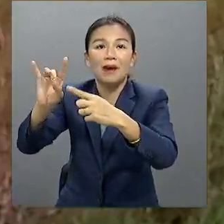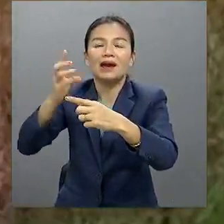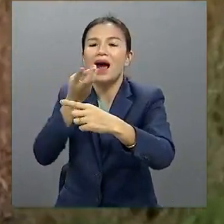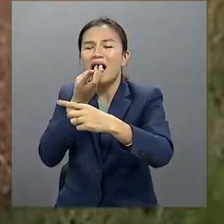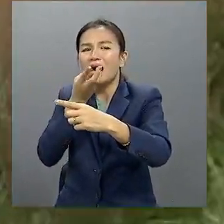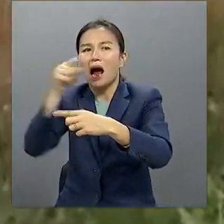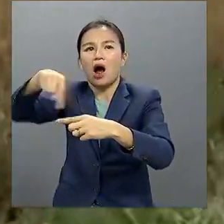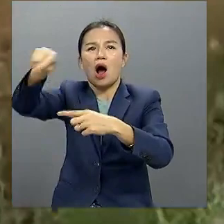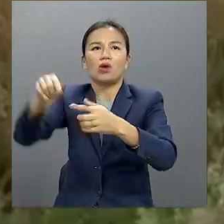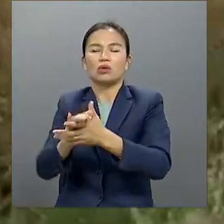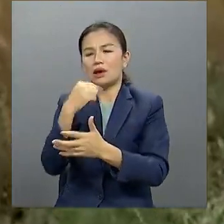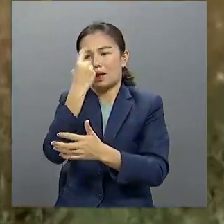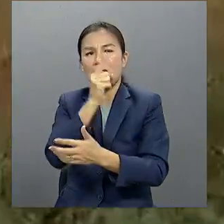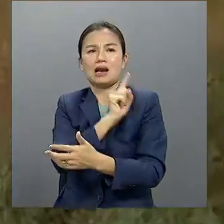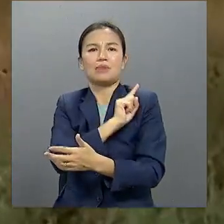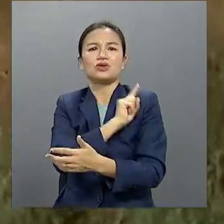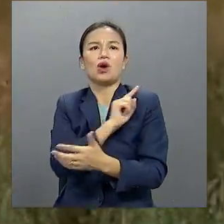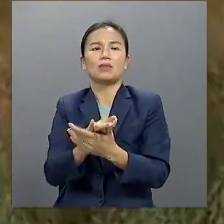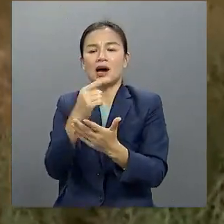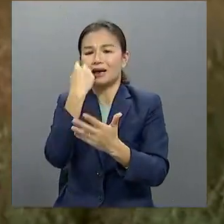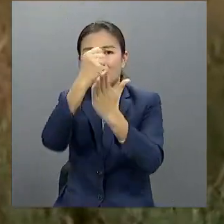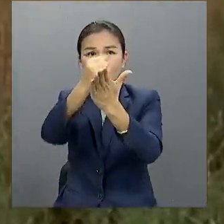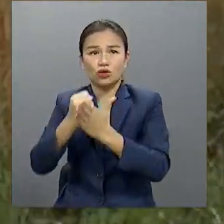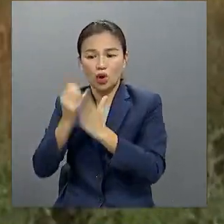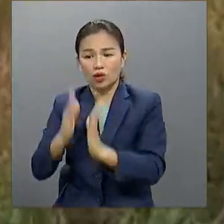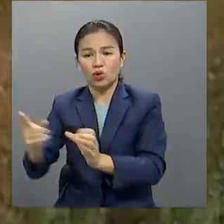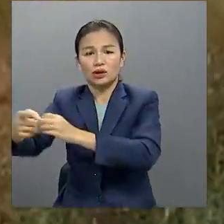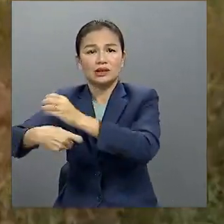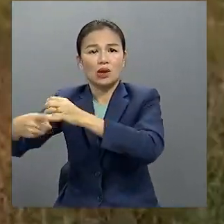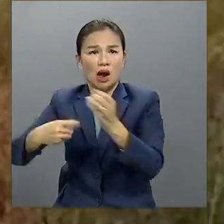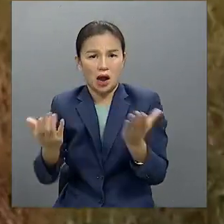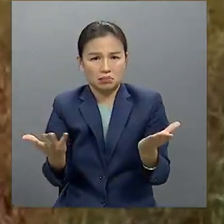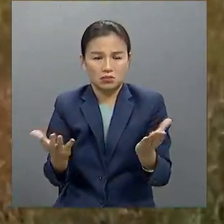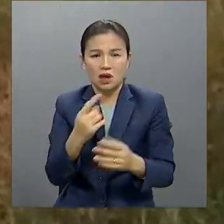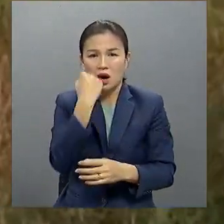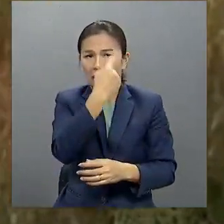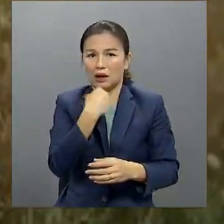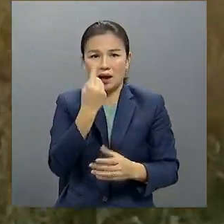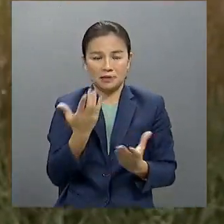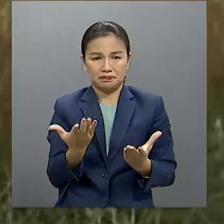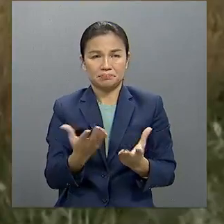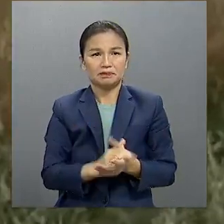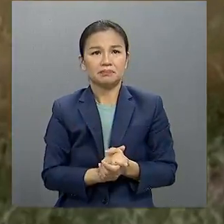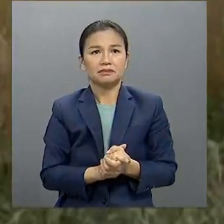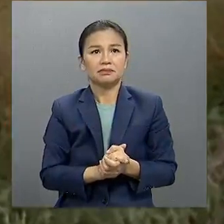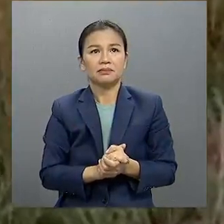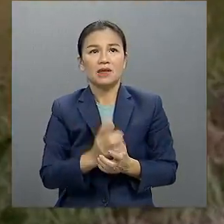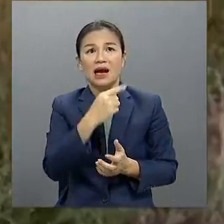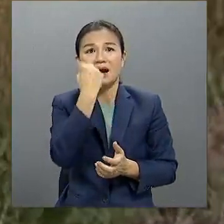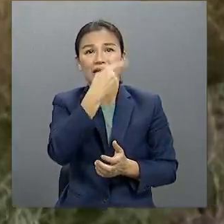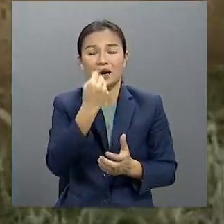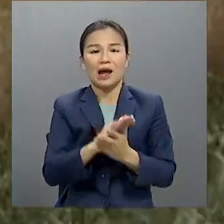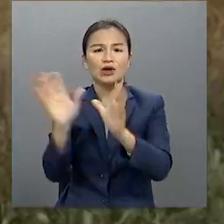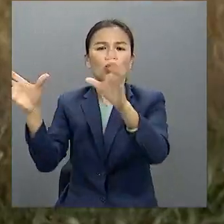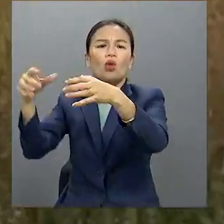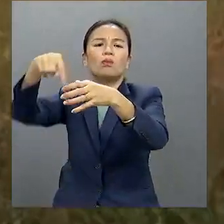รับผิดชอบใครจะช่วยเหลือชาวนาได้หน่วยงานไหนที่กล้ากับคนกลุ่มนี้ช่ว